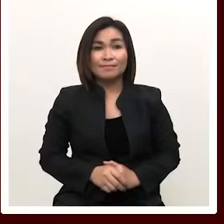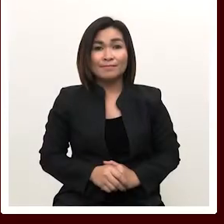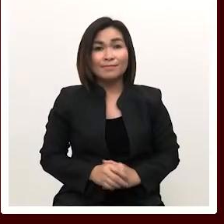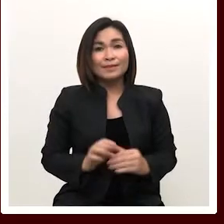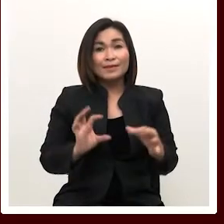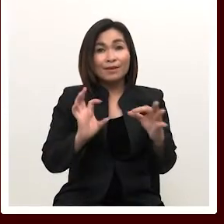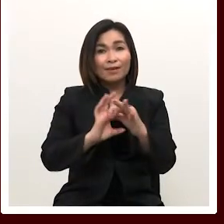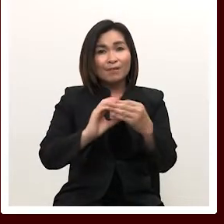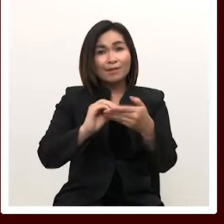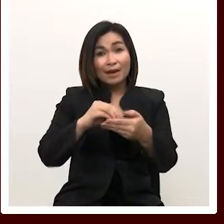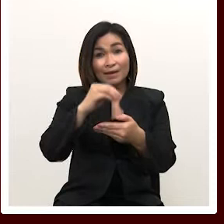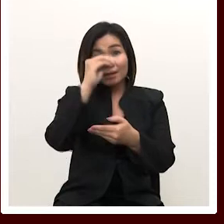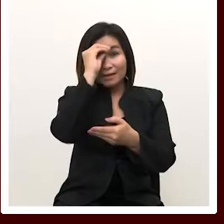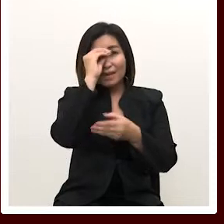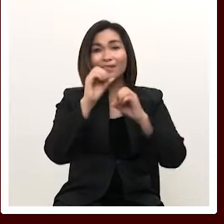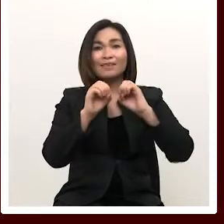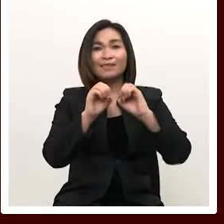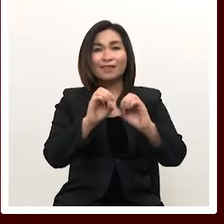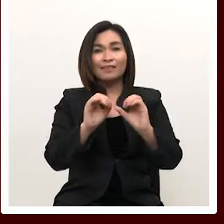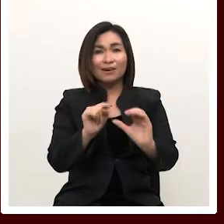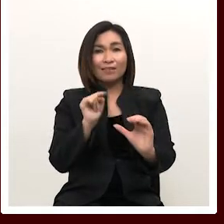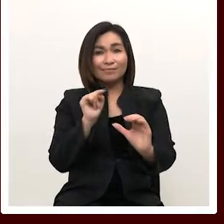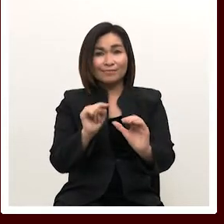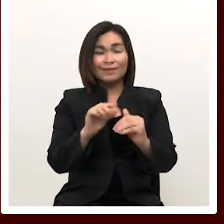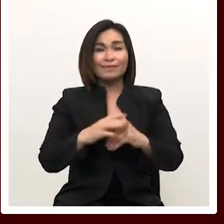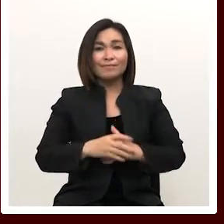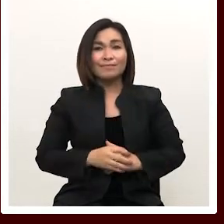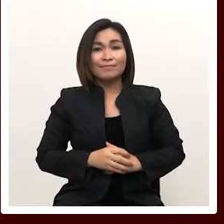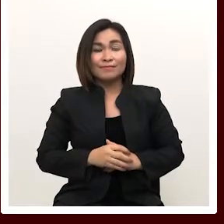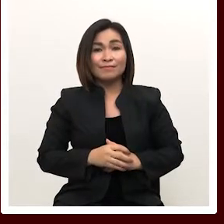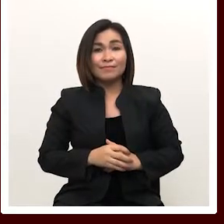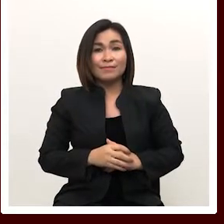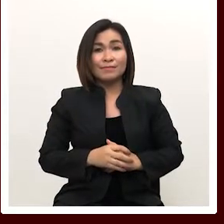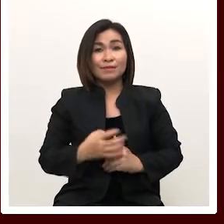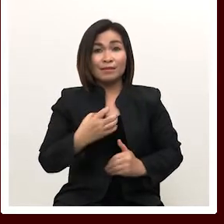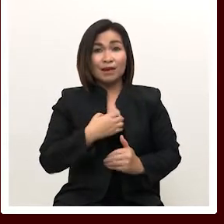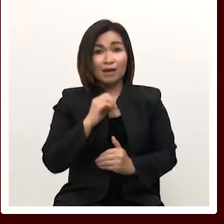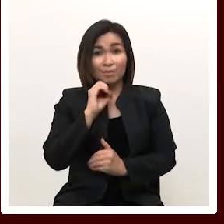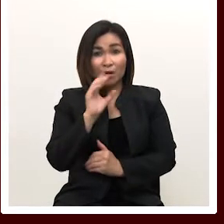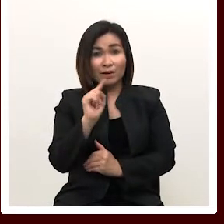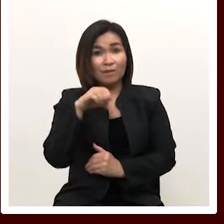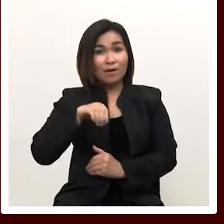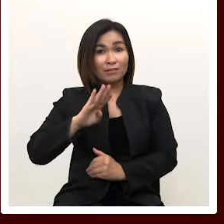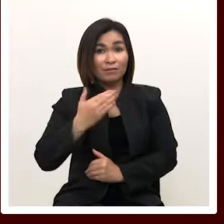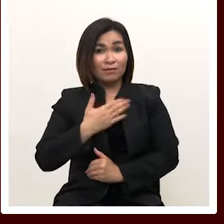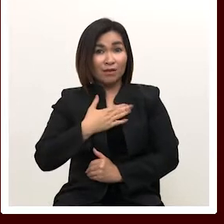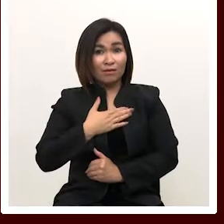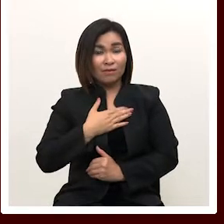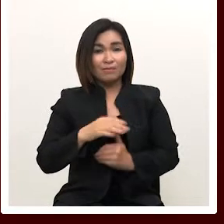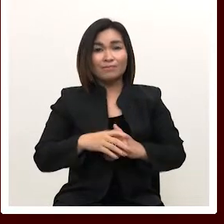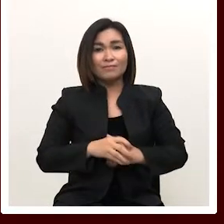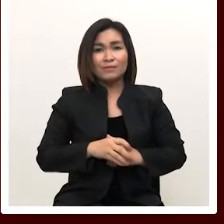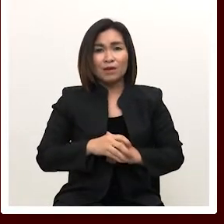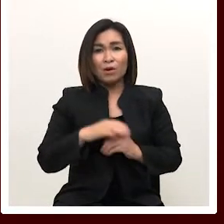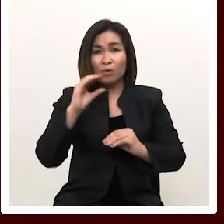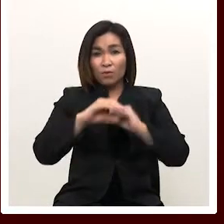การเรียนการสอนนะครับ เราขอเรียนให้รับทราบว่าจริงๆแล้วบริษัทพร้อมเทคโนโลยีนะฮะเราเปิด